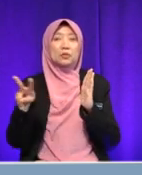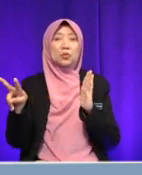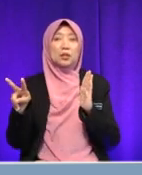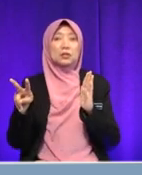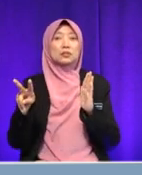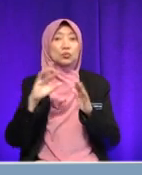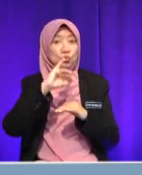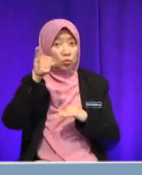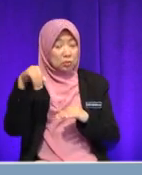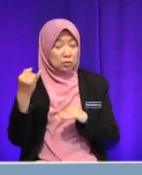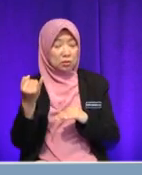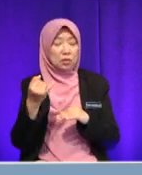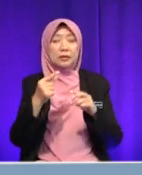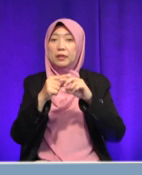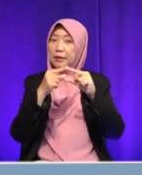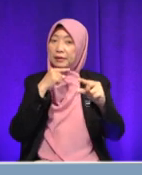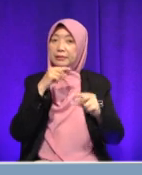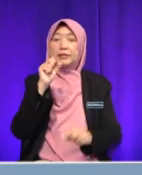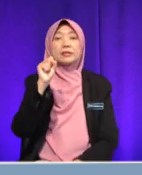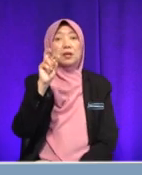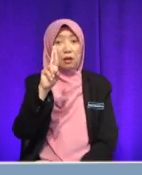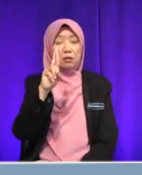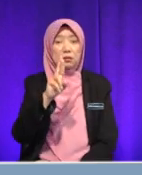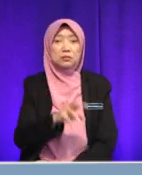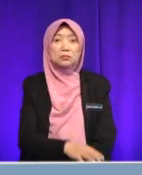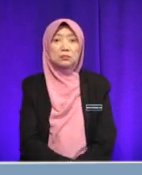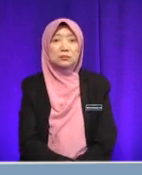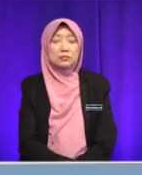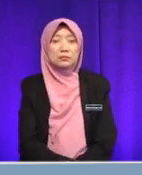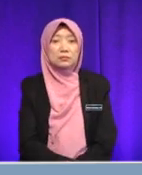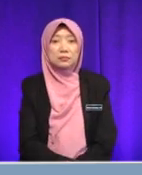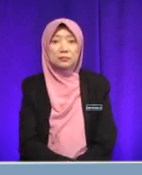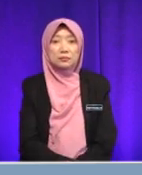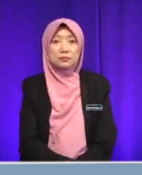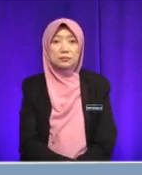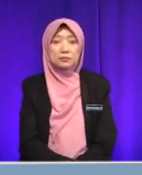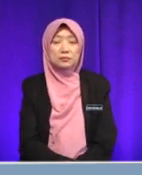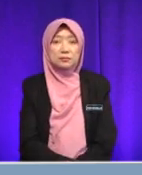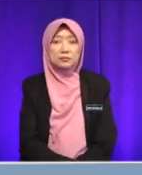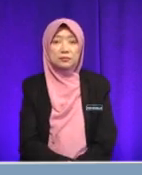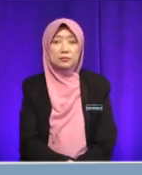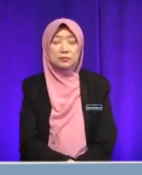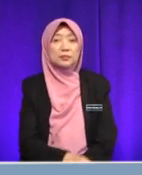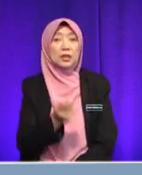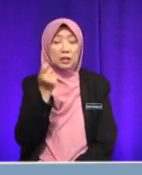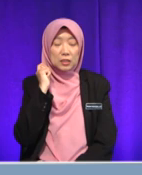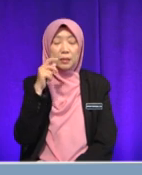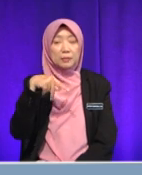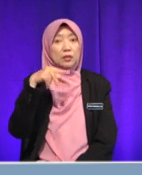Pantulan juga pada garis SR. Pantulan pada garis SR. Okey, jadi tadi PQ di